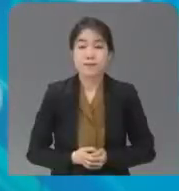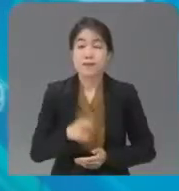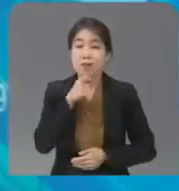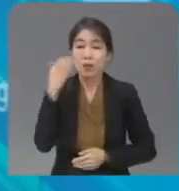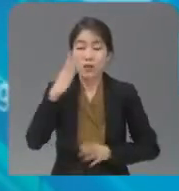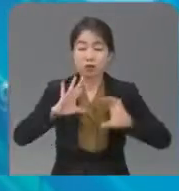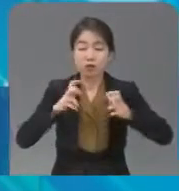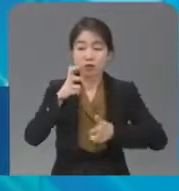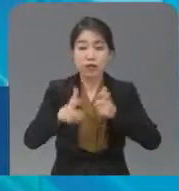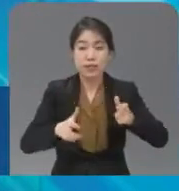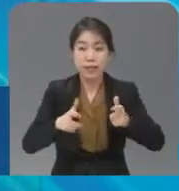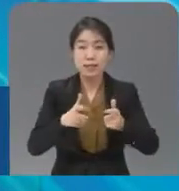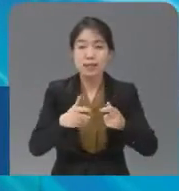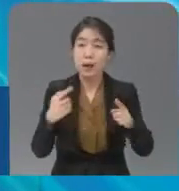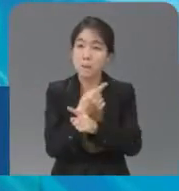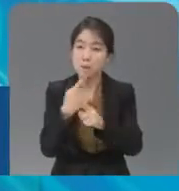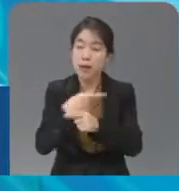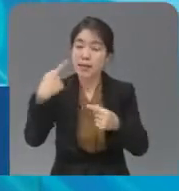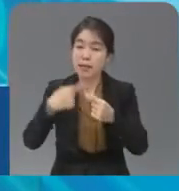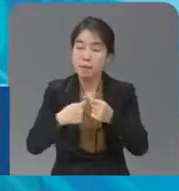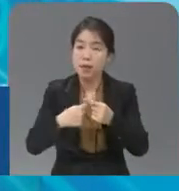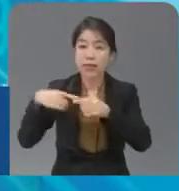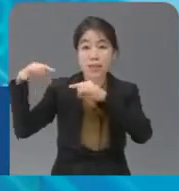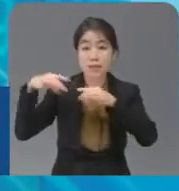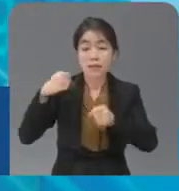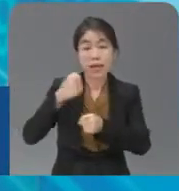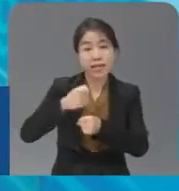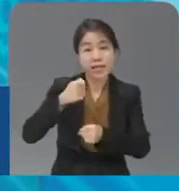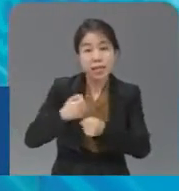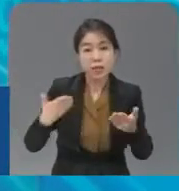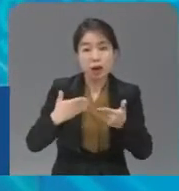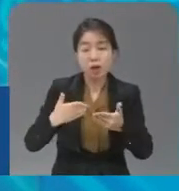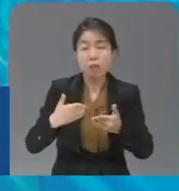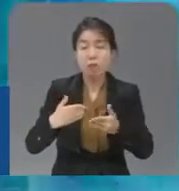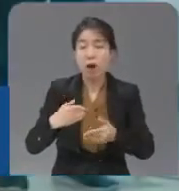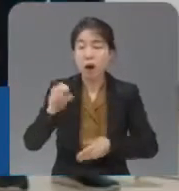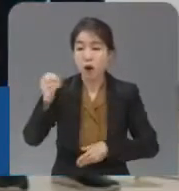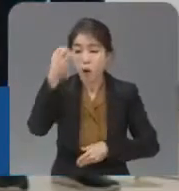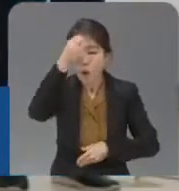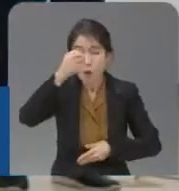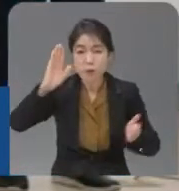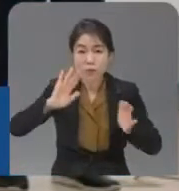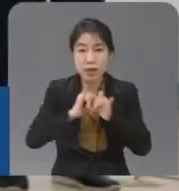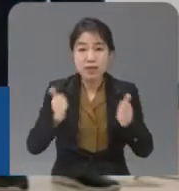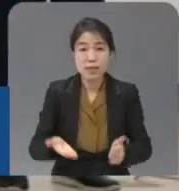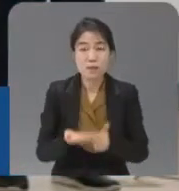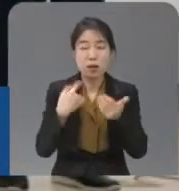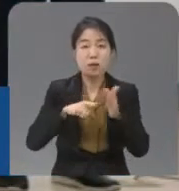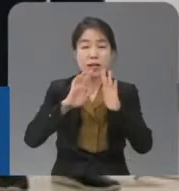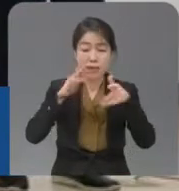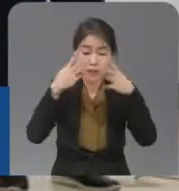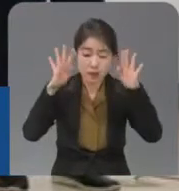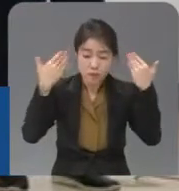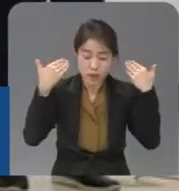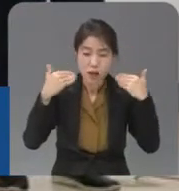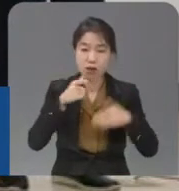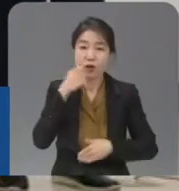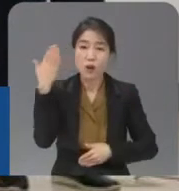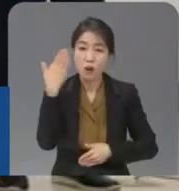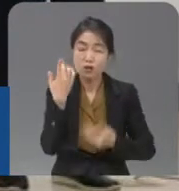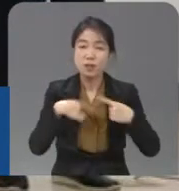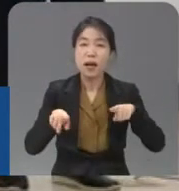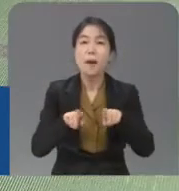여수 국가산단 개조 사업의 첫 서빈 스마트 제조 고급 1명 장성 사업을 위해서 전남대 와 전라남도 6시가 힘을 모으기로